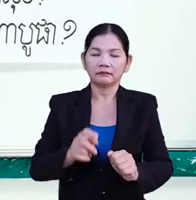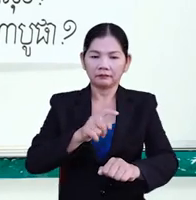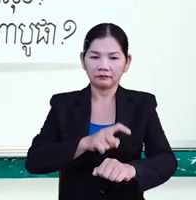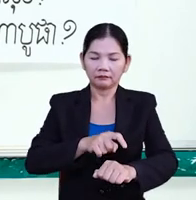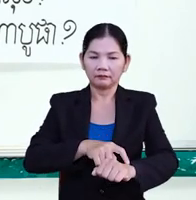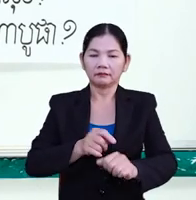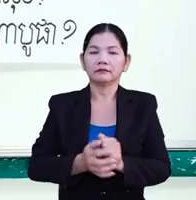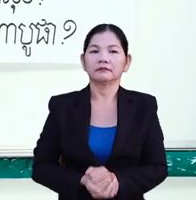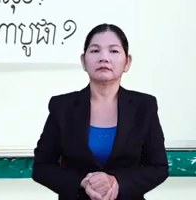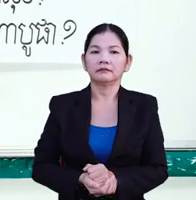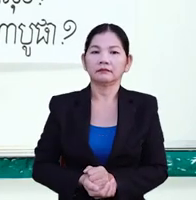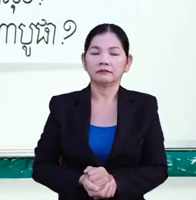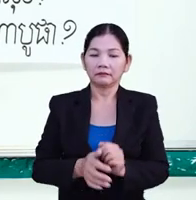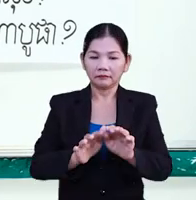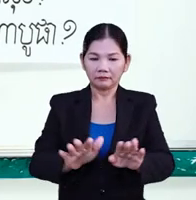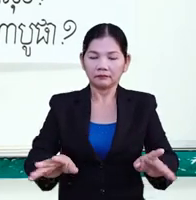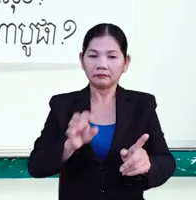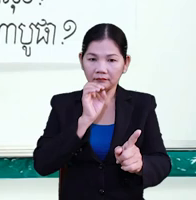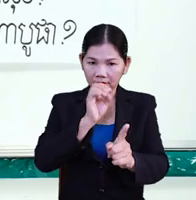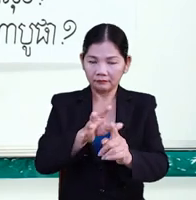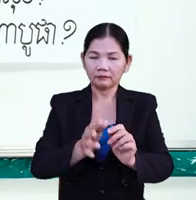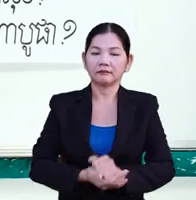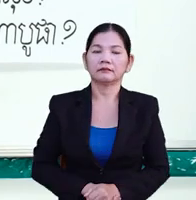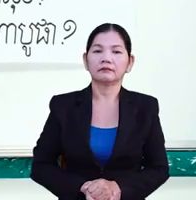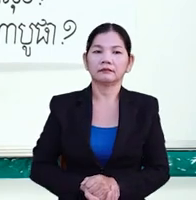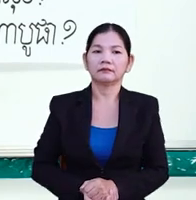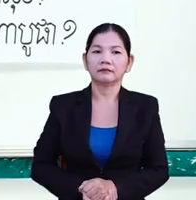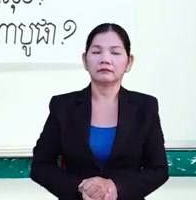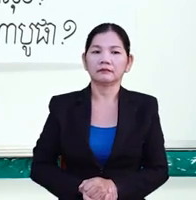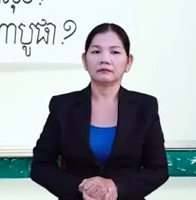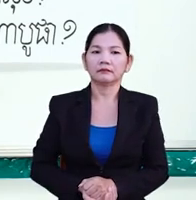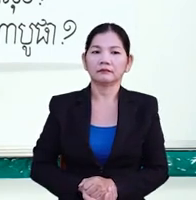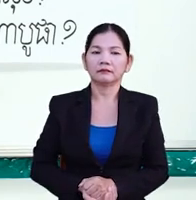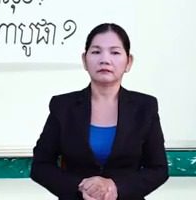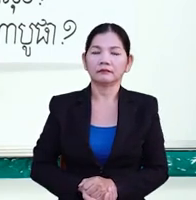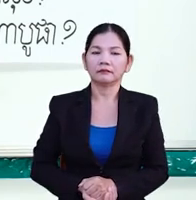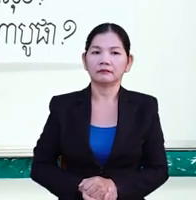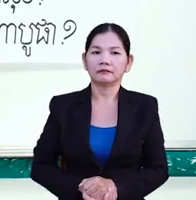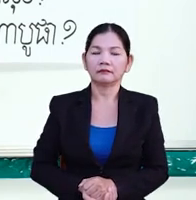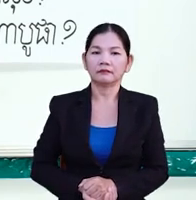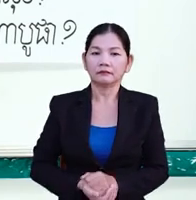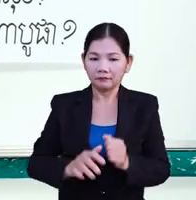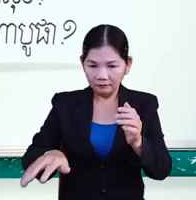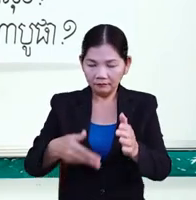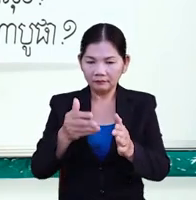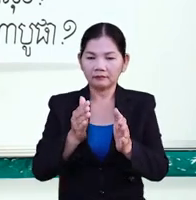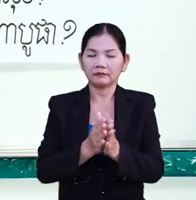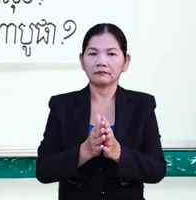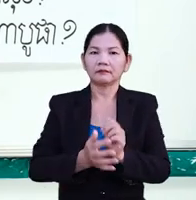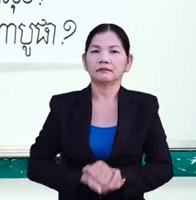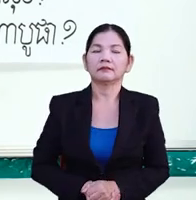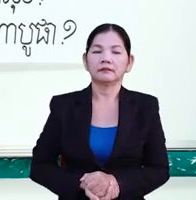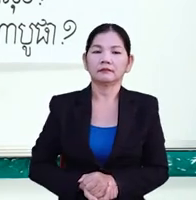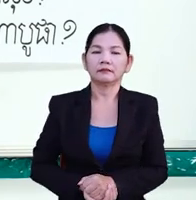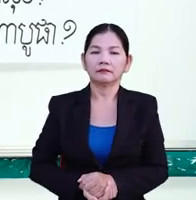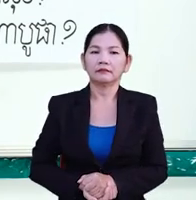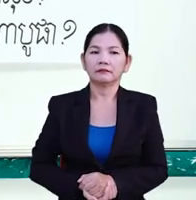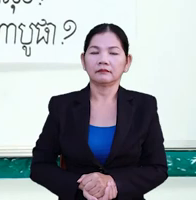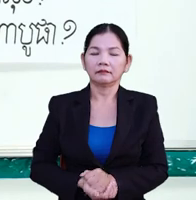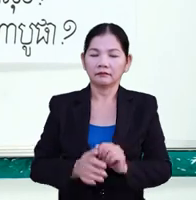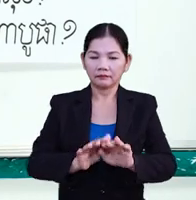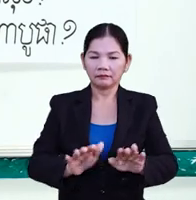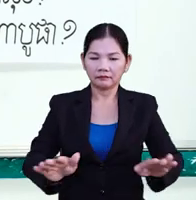ម៉ោងក្រោយទៀតកូនចាសូមប្រាប់អ្នកគ្រូណាកូនណាចាអញ្ចឹងអ្នកគ្រូអរគុណច្រើនចា